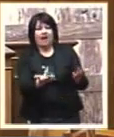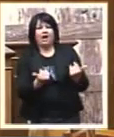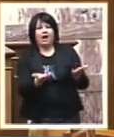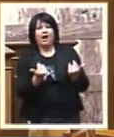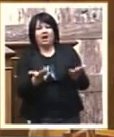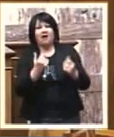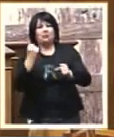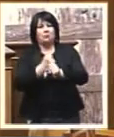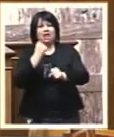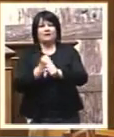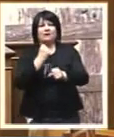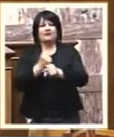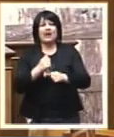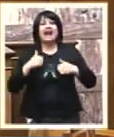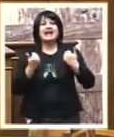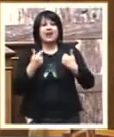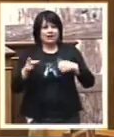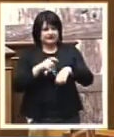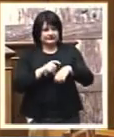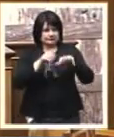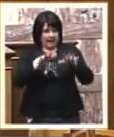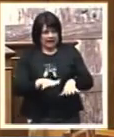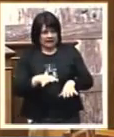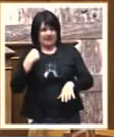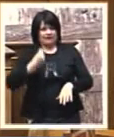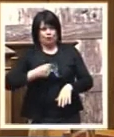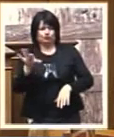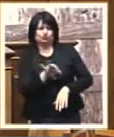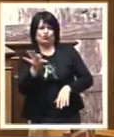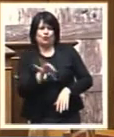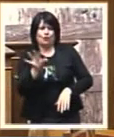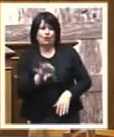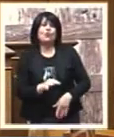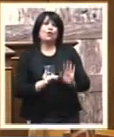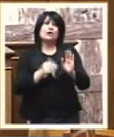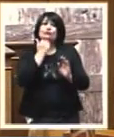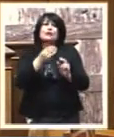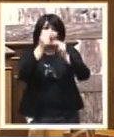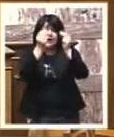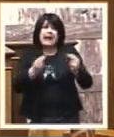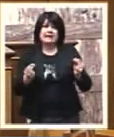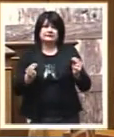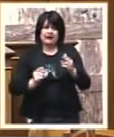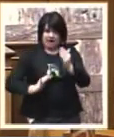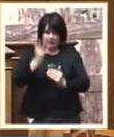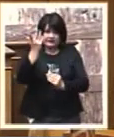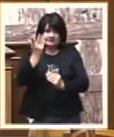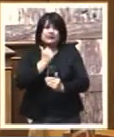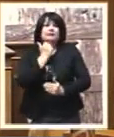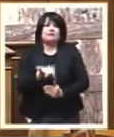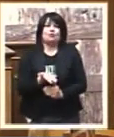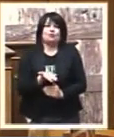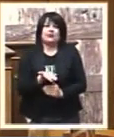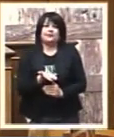εκεί όλοι οι νέοι που βρίσκονται αντιμέτωποι με την ανεργία. Αυτό θα λύσει το πρόβλημα το αναπτυξιακό στη χώρα μας.